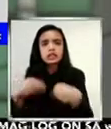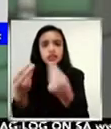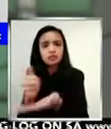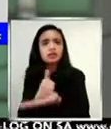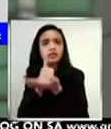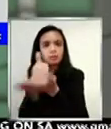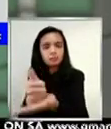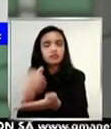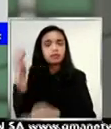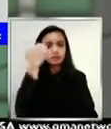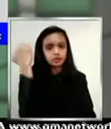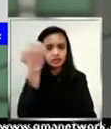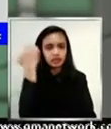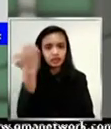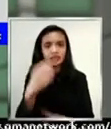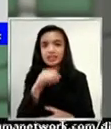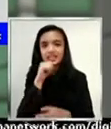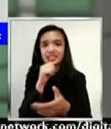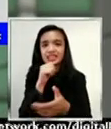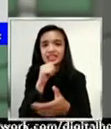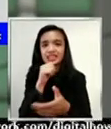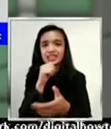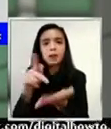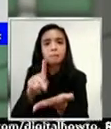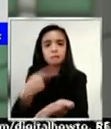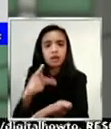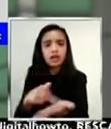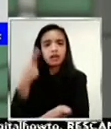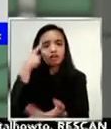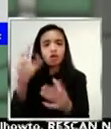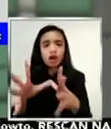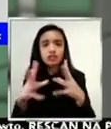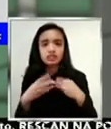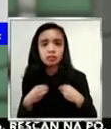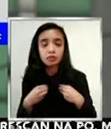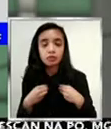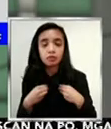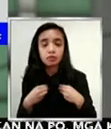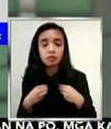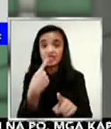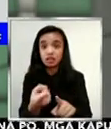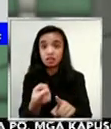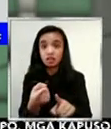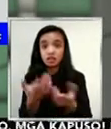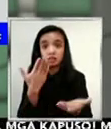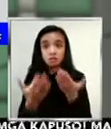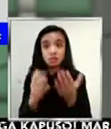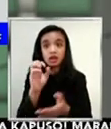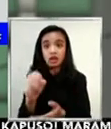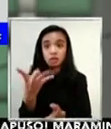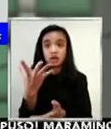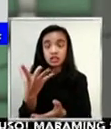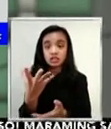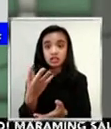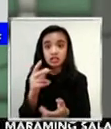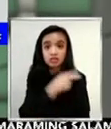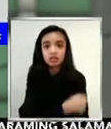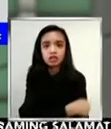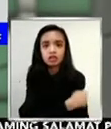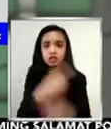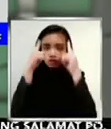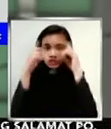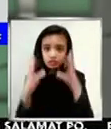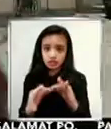down payment para sa admisyon. Pero matapos daw sabihan ng posibleng halaga ng pagpapa-ospital, nagdesisyon ang pamilya na ilipat na lang ang